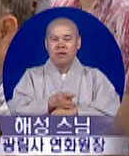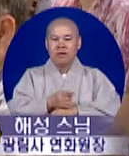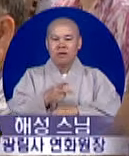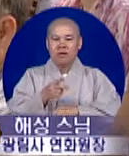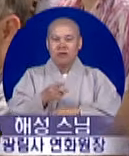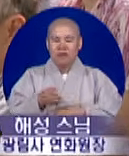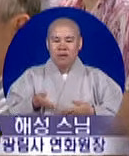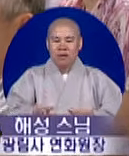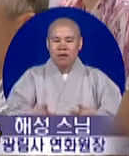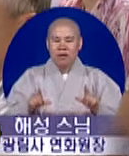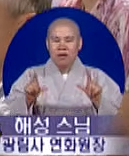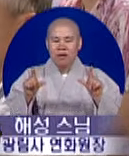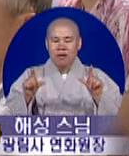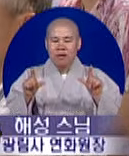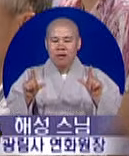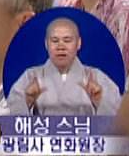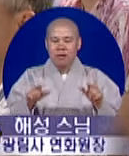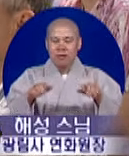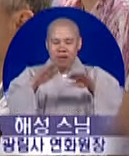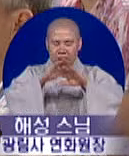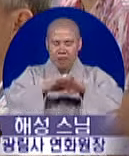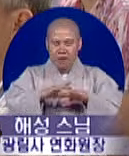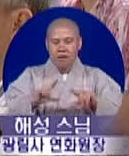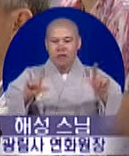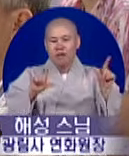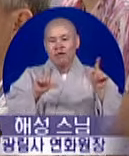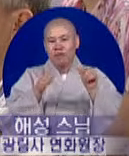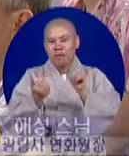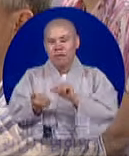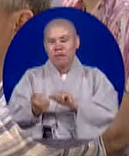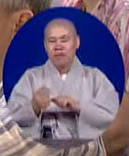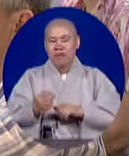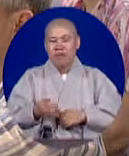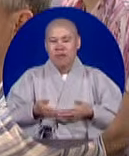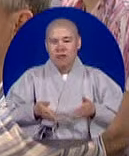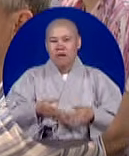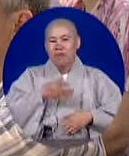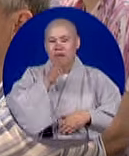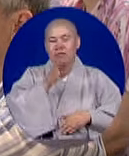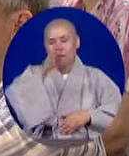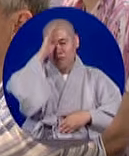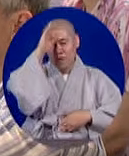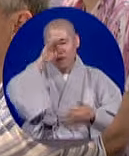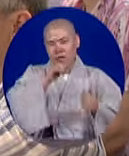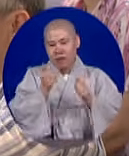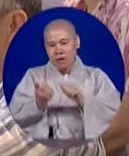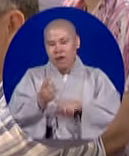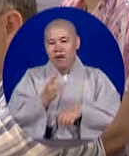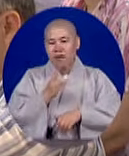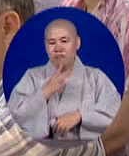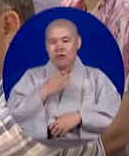생일날 태어나서 제삿날 죽는 거, 이 생로병사만 우리가 알고 있는 거예요.